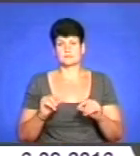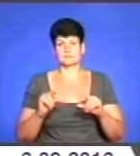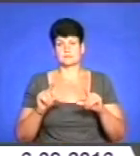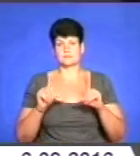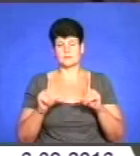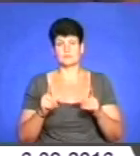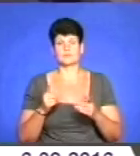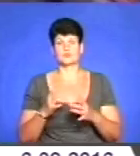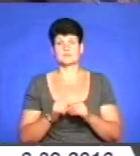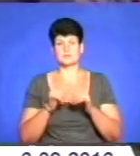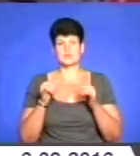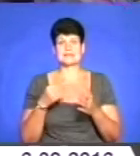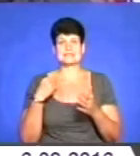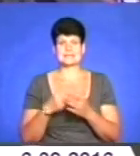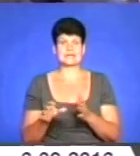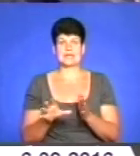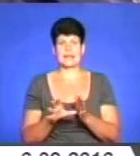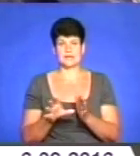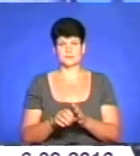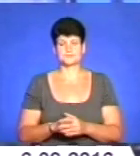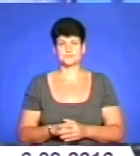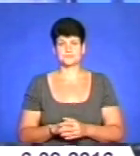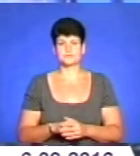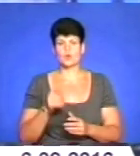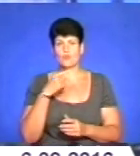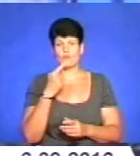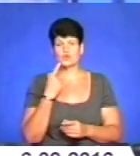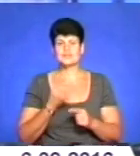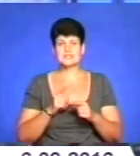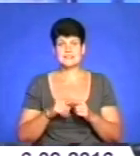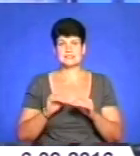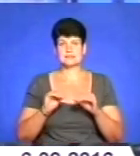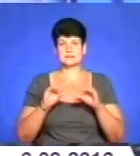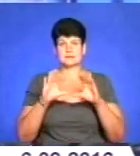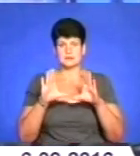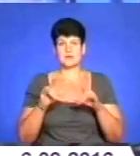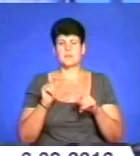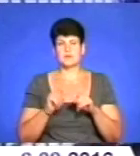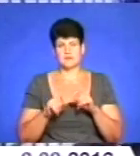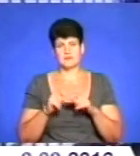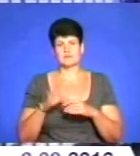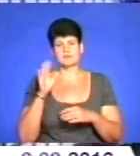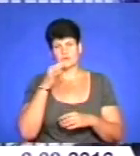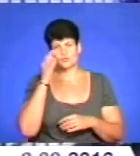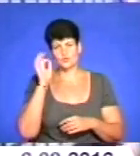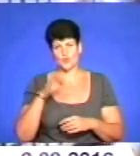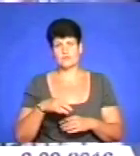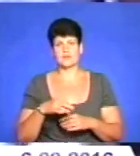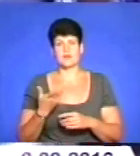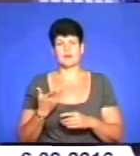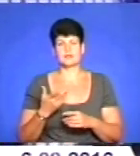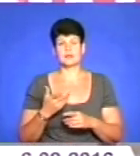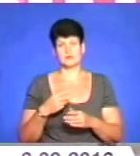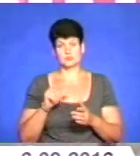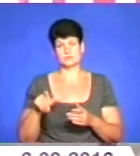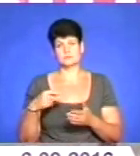оскільки суттєво збільшились ціни на електроенергію. Говорять, що такі стрибки вартості перевірені багаторічним досвідом. Проте на попит не